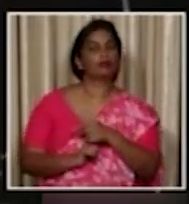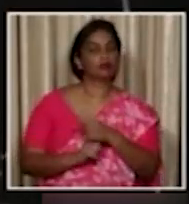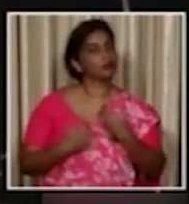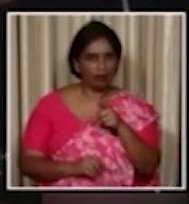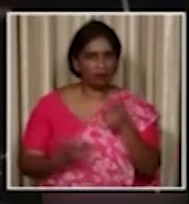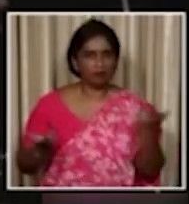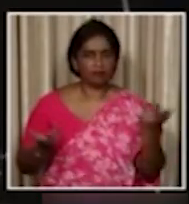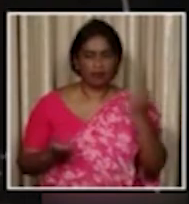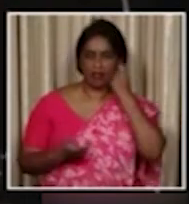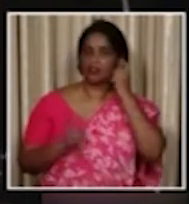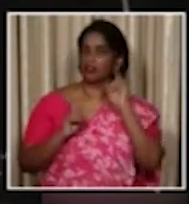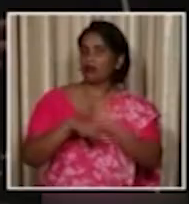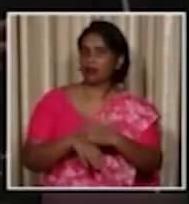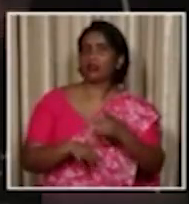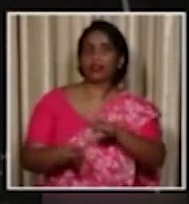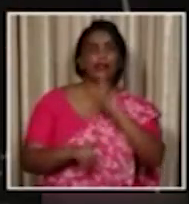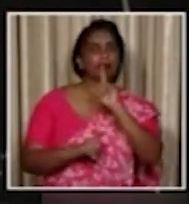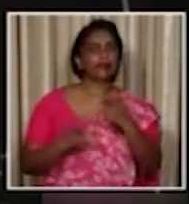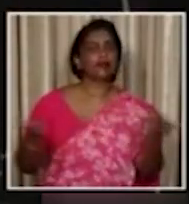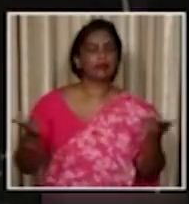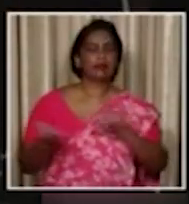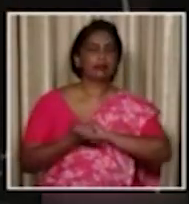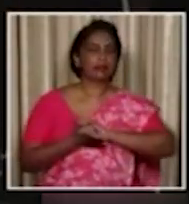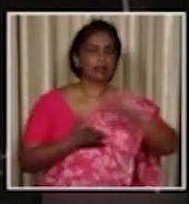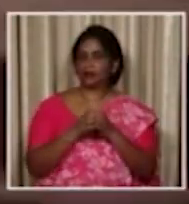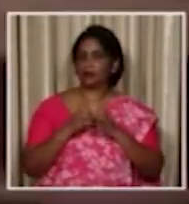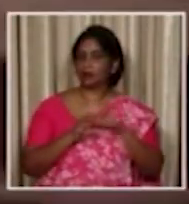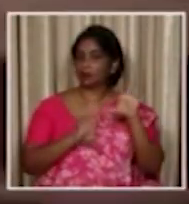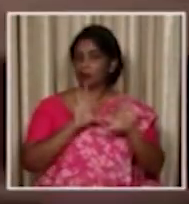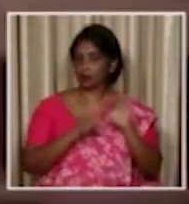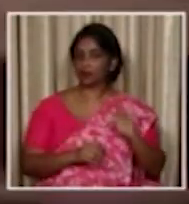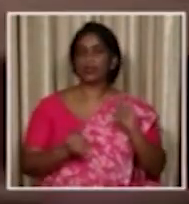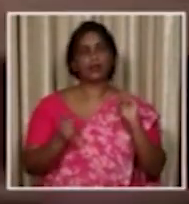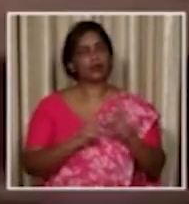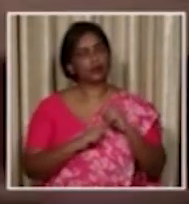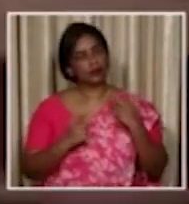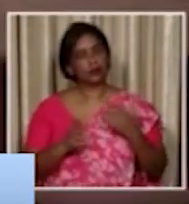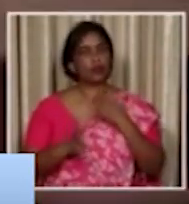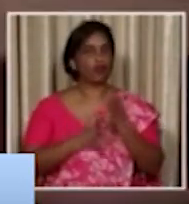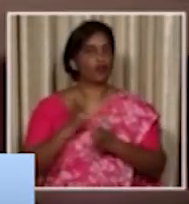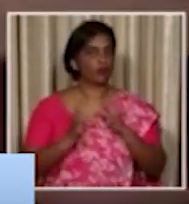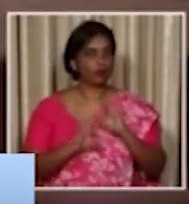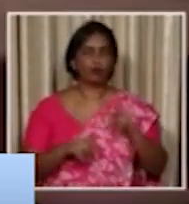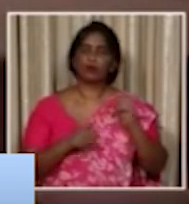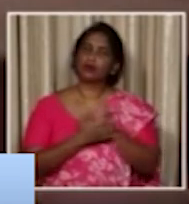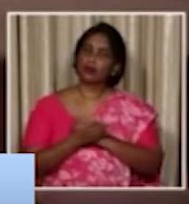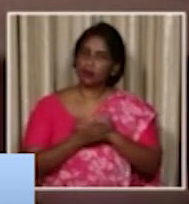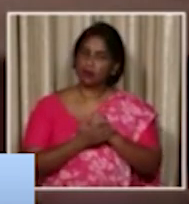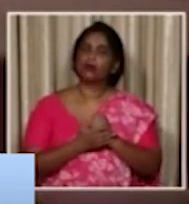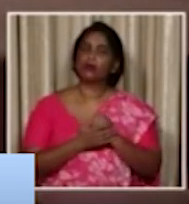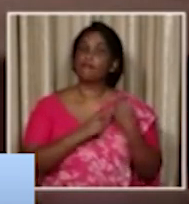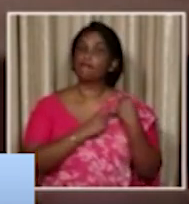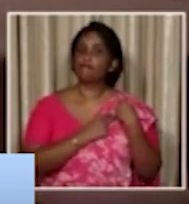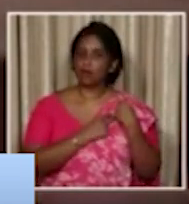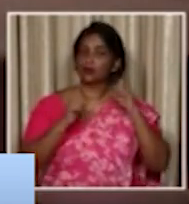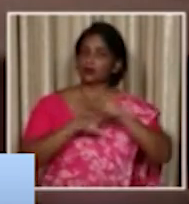අයින් වෙනවා කියලා. ඔය දැන් ඔප්පු වෙලා තියෙන්නේ ගිහිල් ඉවරලා බාල් නටපු හැටි. ක්‍රිකට් වෙන්න පුළුවන්, පාපන්දු වෙන්න පුළුවන්. මේ හැම අයටම තියෙනවා වගකීම. මේ